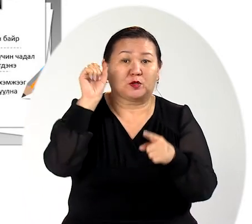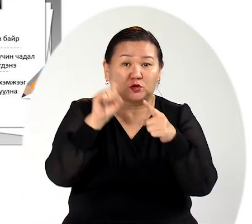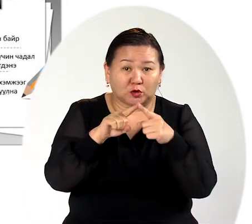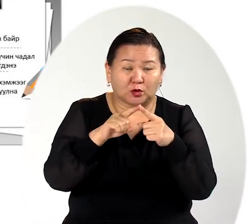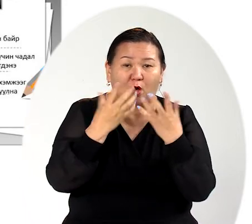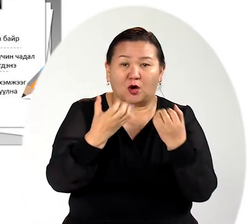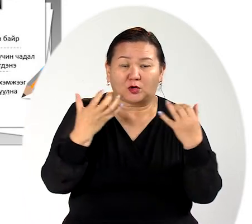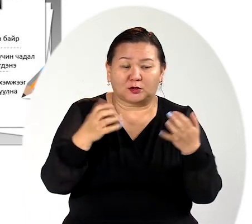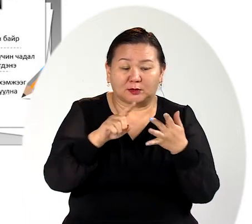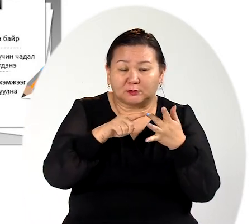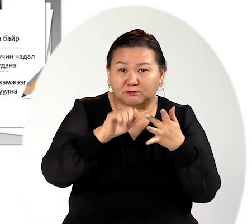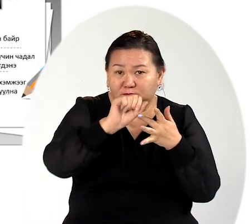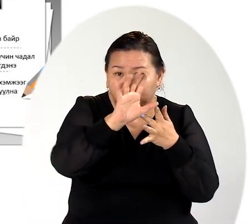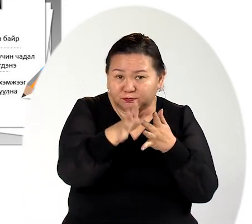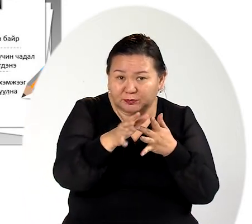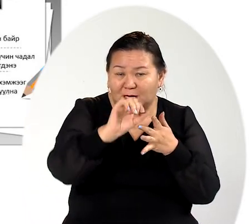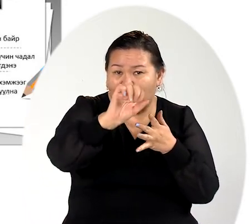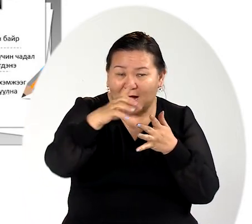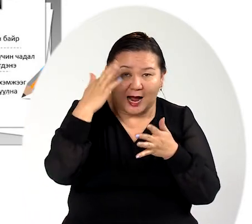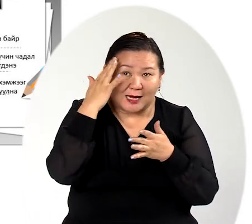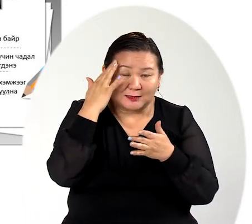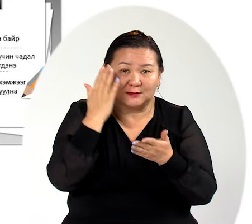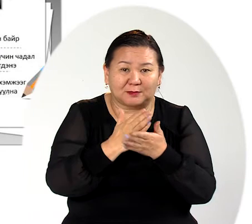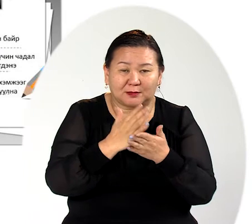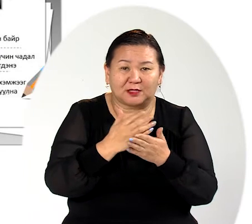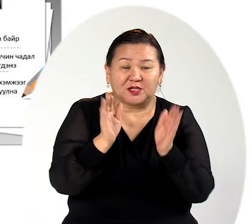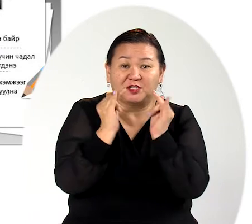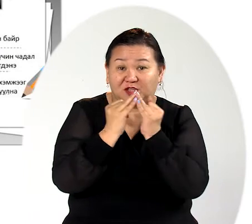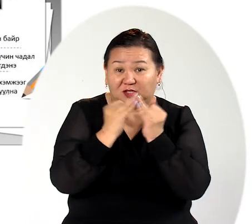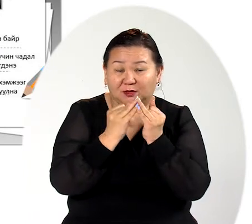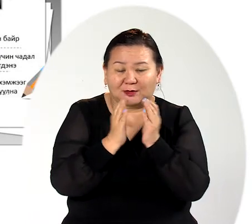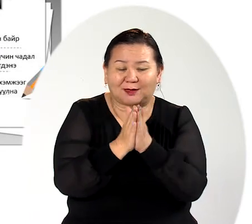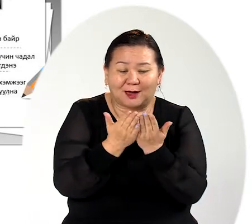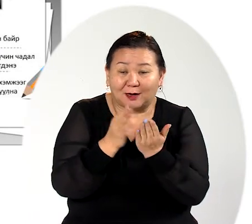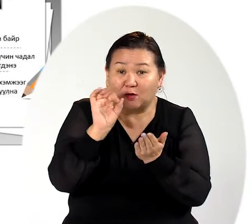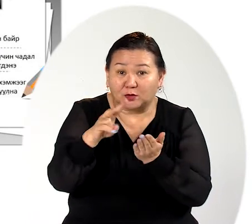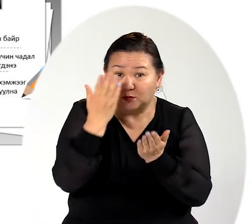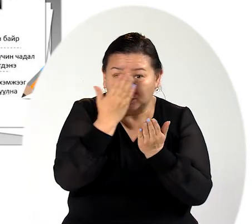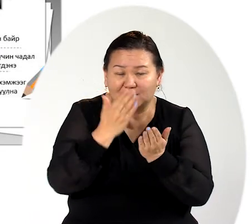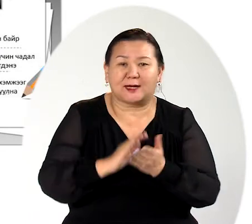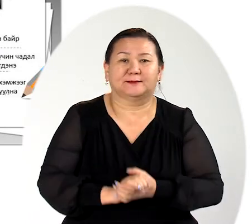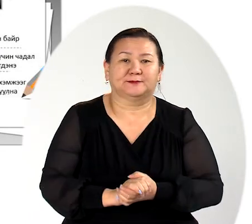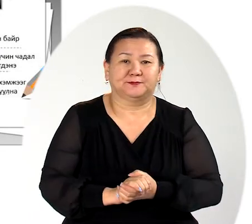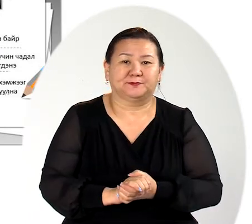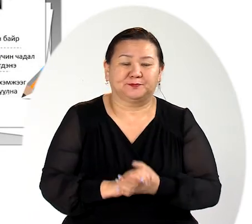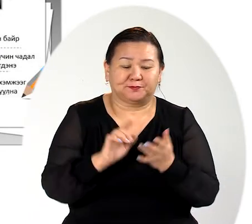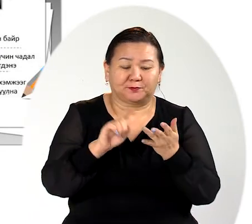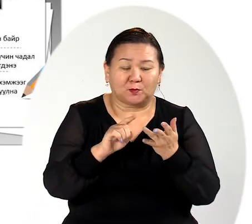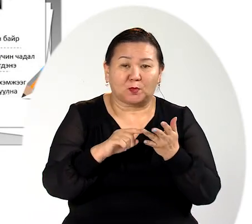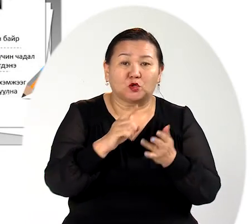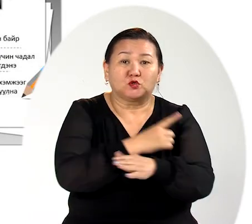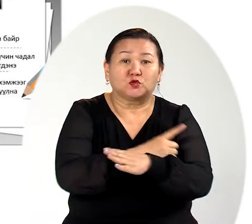тодорхойлох нэлээд олон аргачлалууд байдаг. Тэрийг та бүхэн маань интернет болон гарын авалгуудыг олж судалж уншаарай. За төслийн